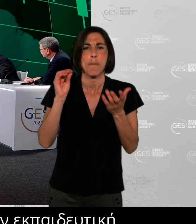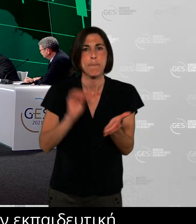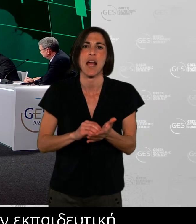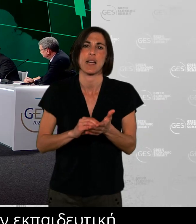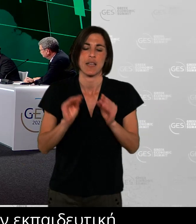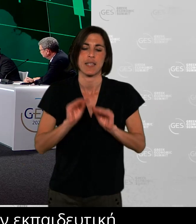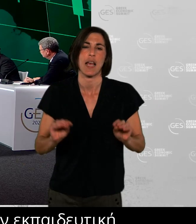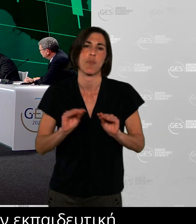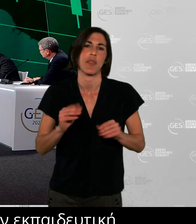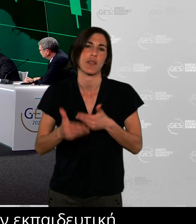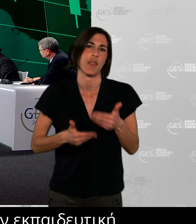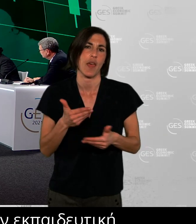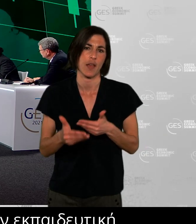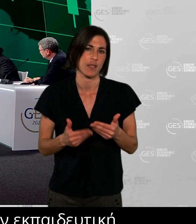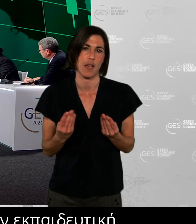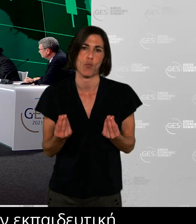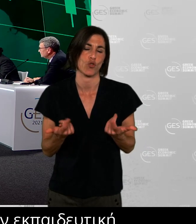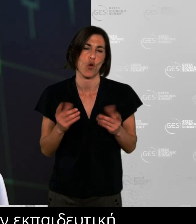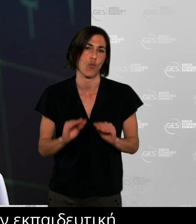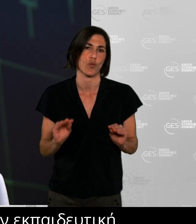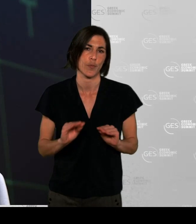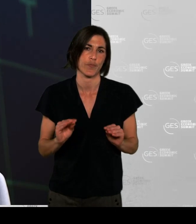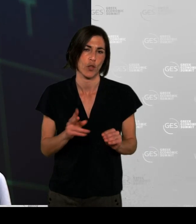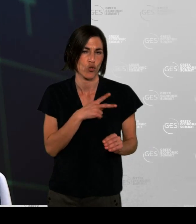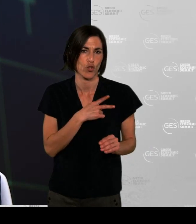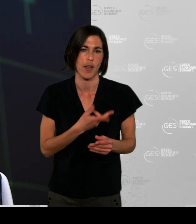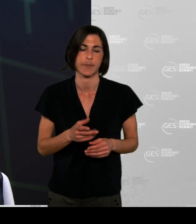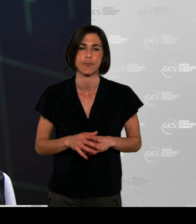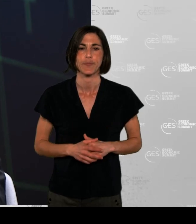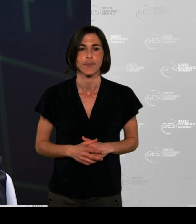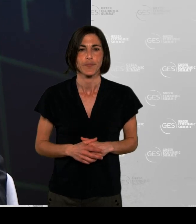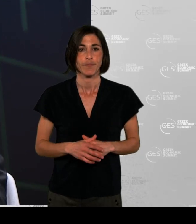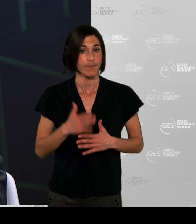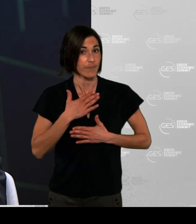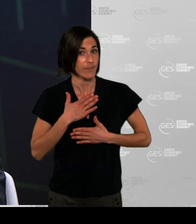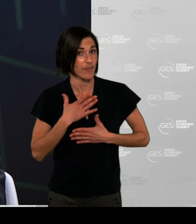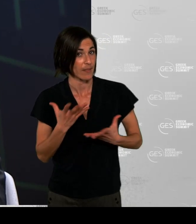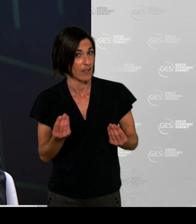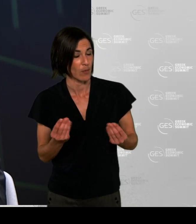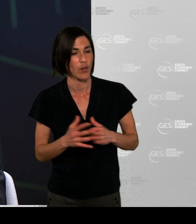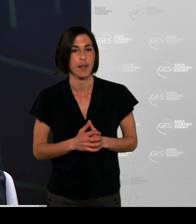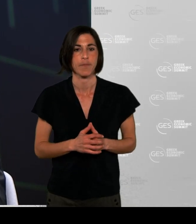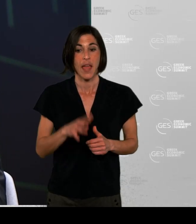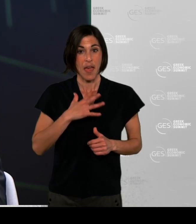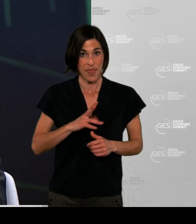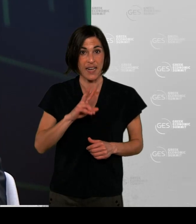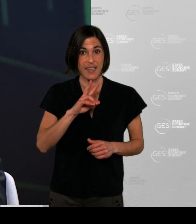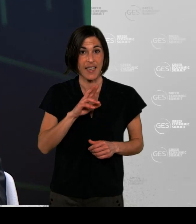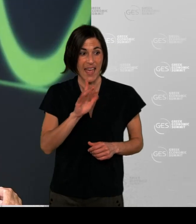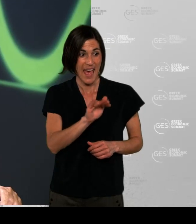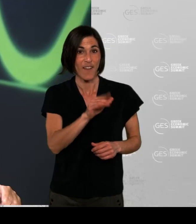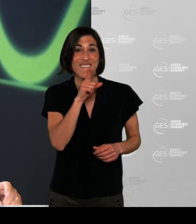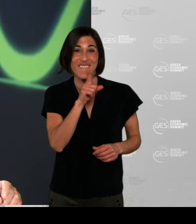Thank you very much. Κύριε Ταραντήλη, γυρνάω πάλι στα ελληνικά. Θα θέλατε να απαντήσετε στην ίδια ερώτηση? Ναι. Η